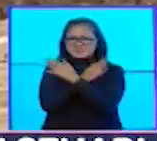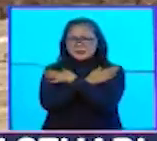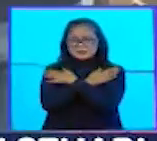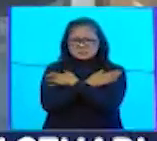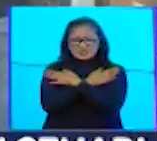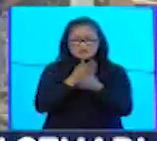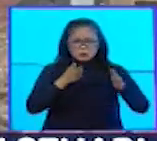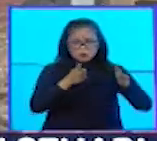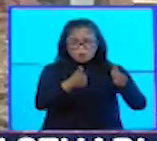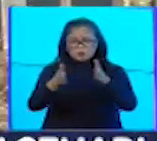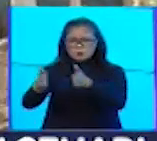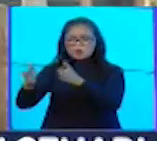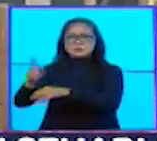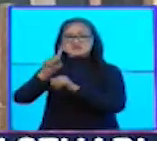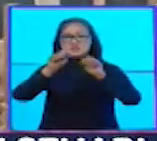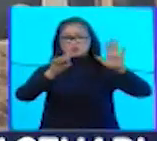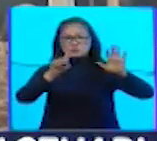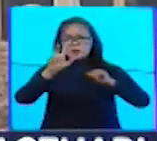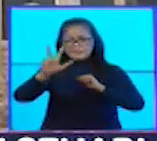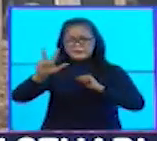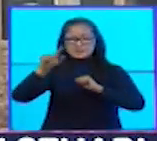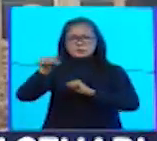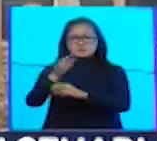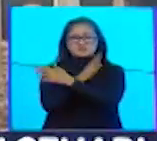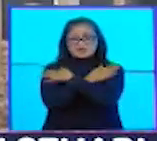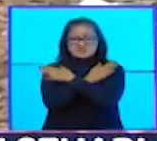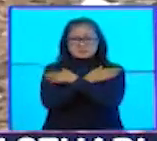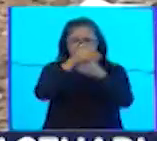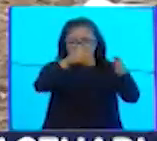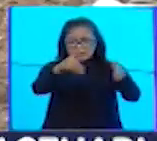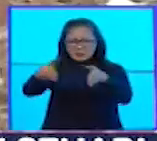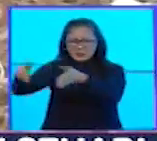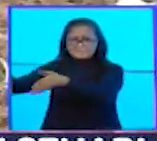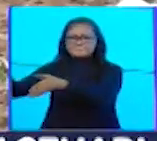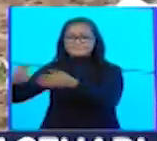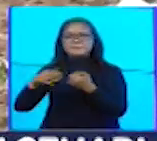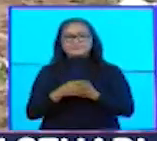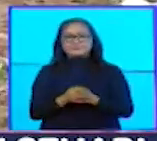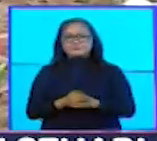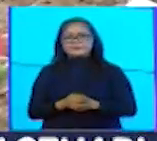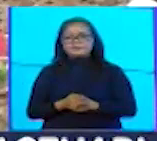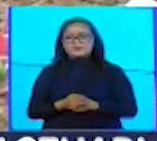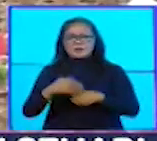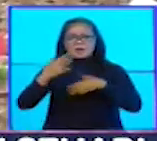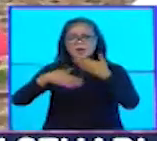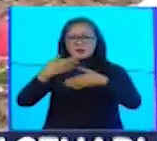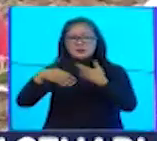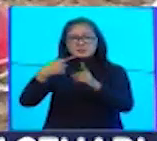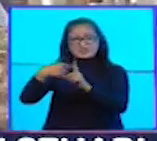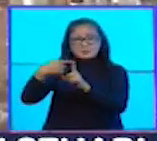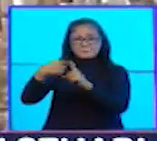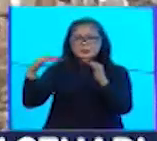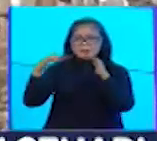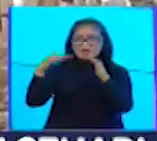sekitar 1.800 jenazah yang sudah dimakamkan di TPU Rorotan ini. Kemudian ini juga nantinya akan diperluas oleh Pemprov DKI Jakarta dari